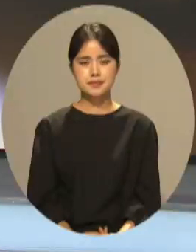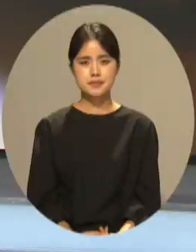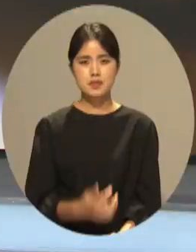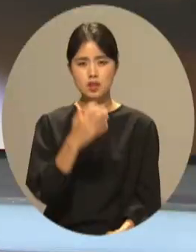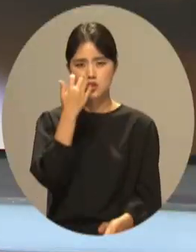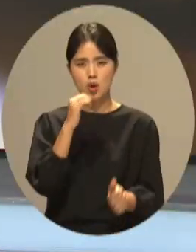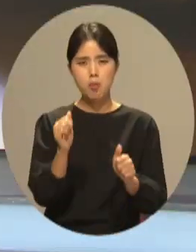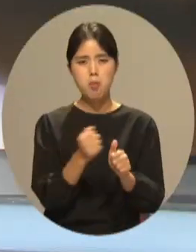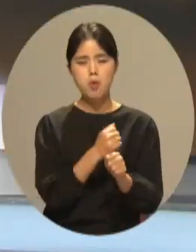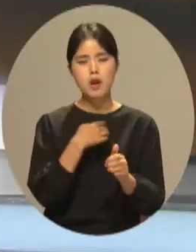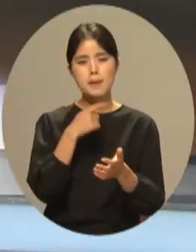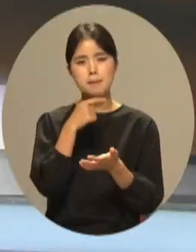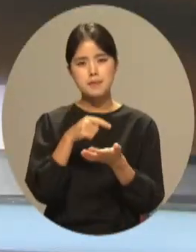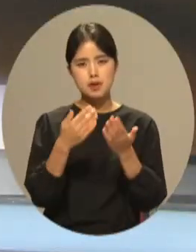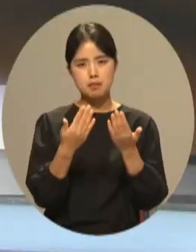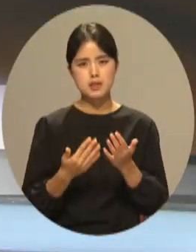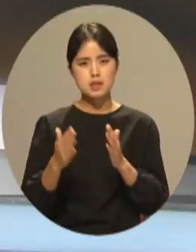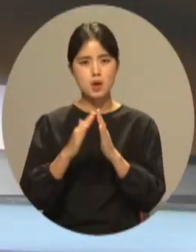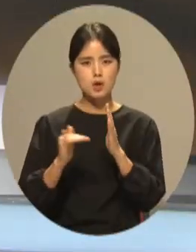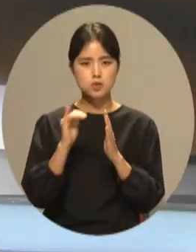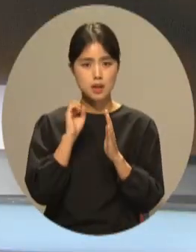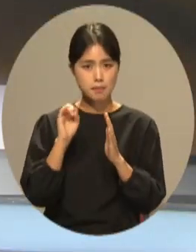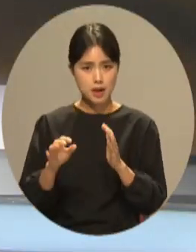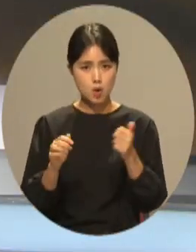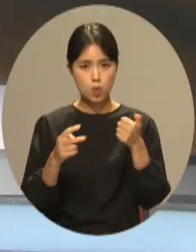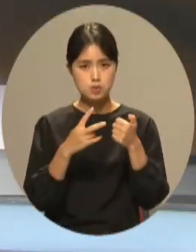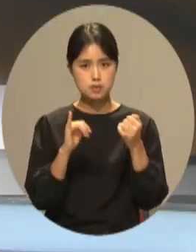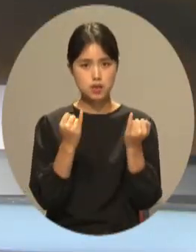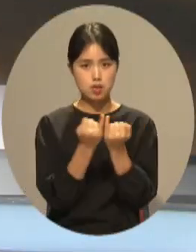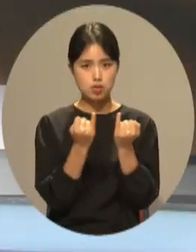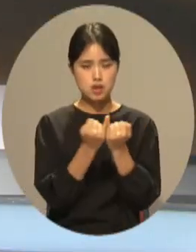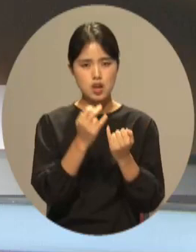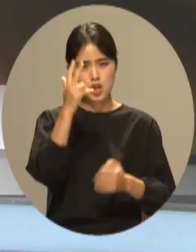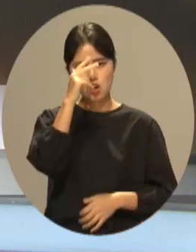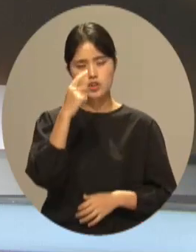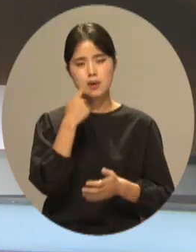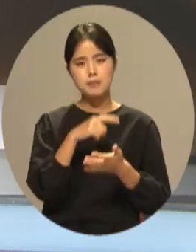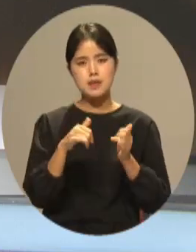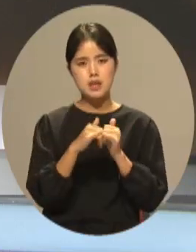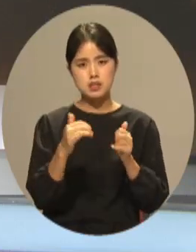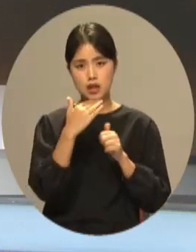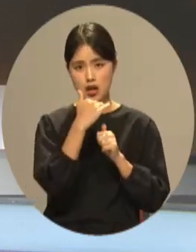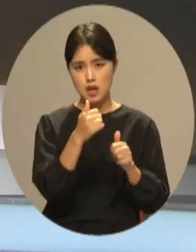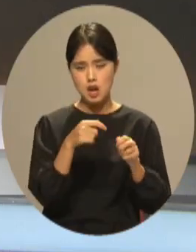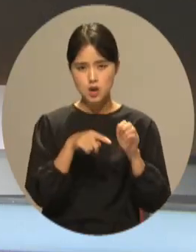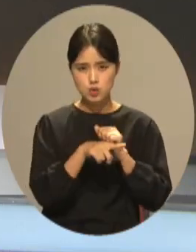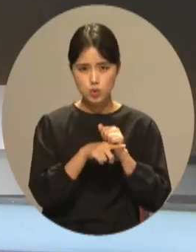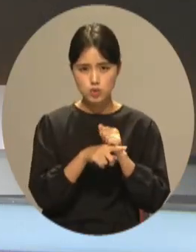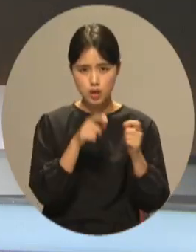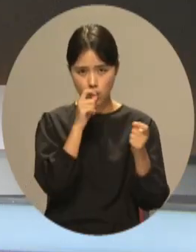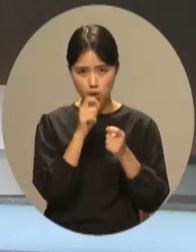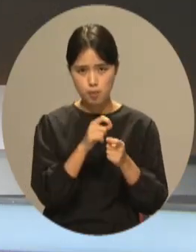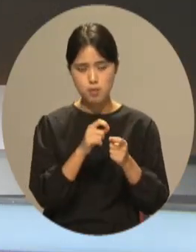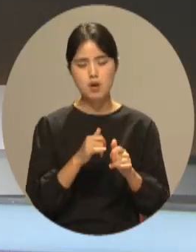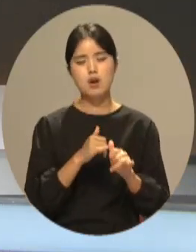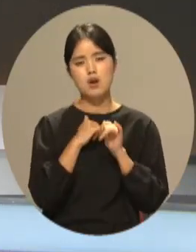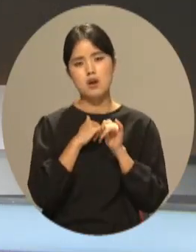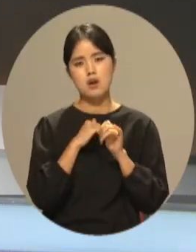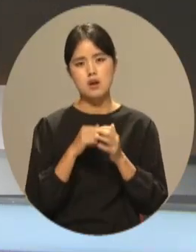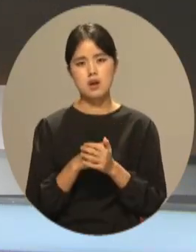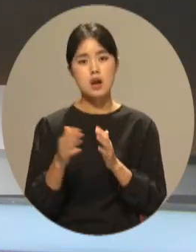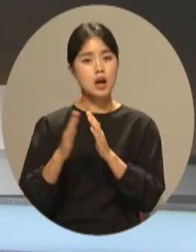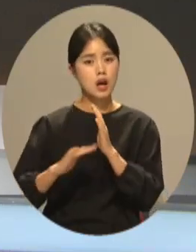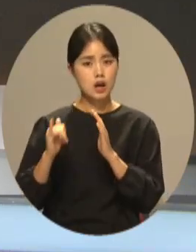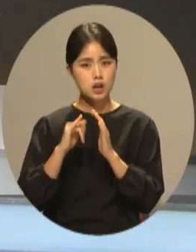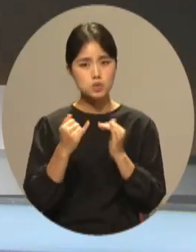성폭행을 당했다고 가족에게 호소한 50대 여성이 경찰의 피해자 조사를 앞두고 목숨을 끊는 일이 발생했습니다. 유족들은